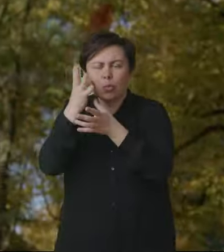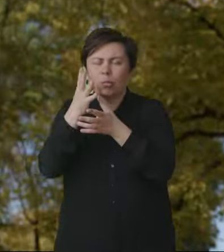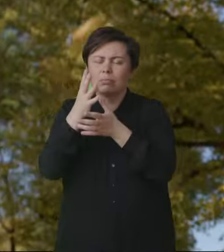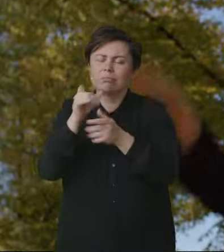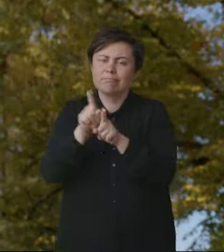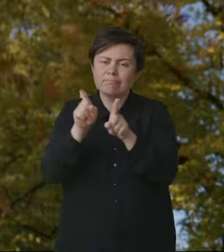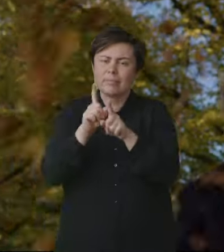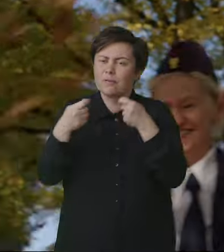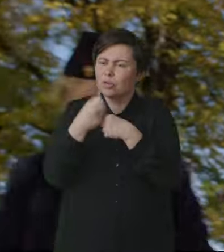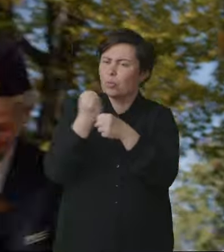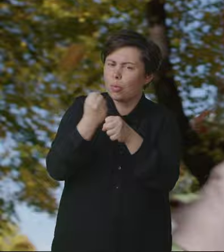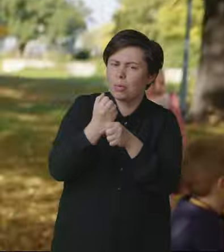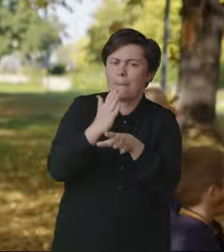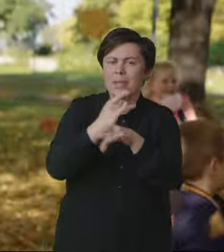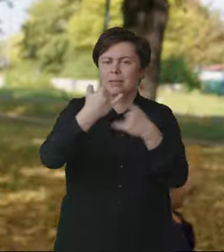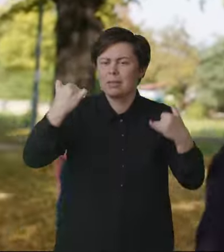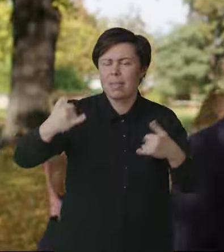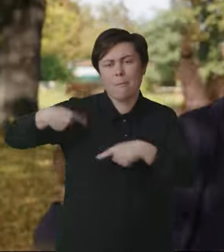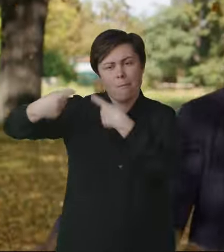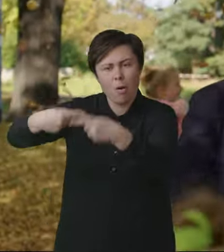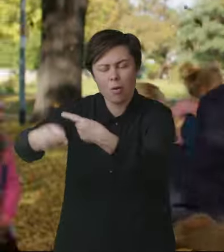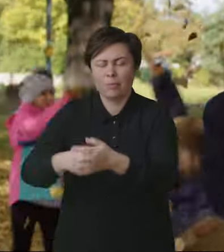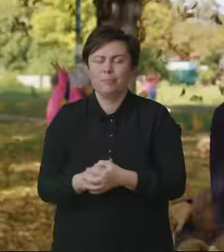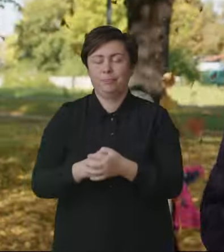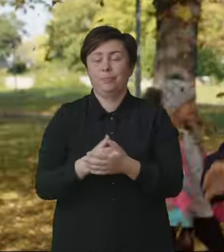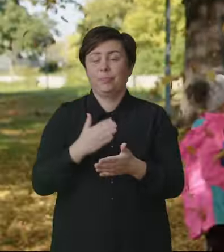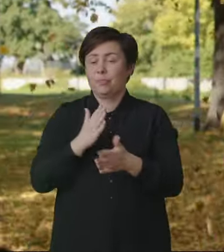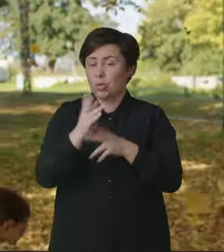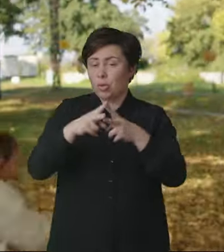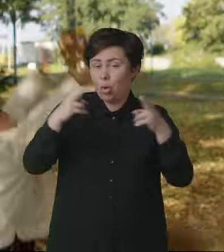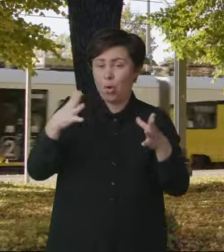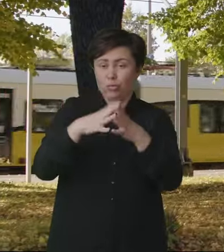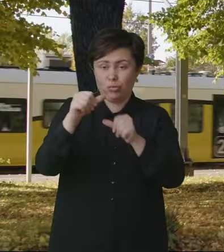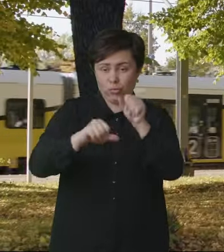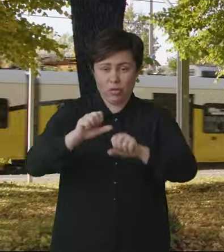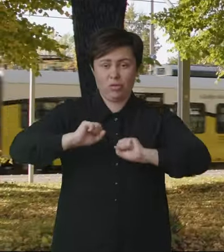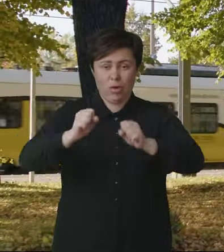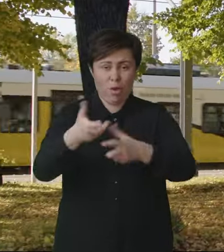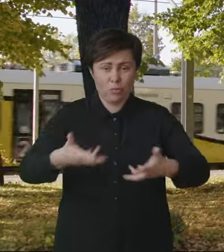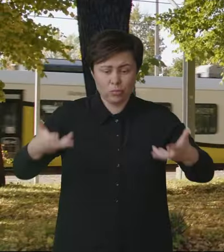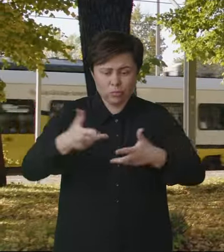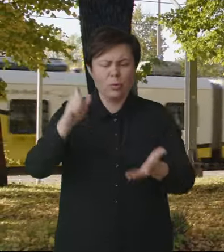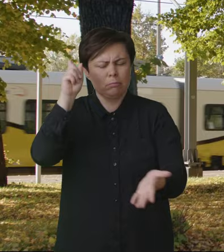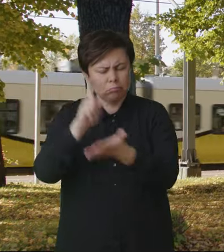oraz współpraca międzypokoleniowa. Przez okres 10 lat działania stowarzyszenia